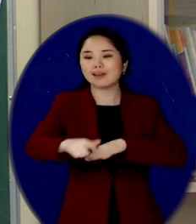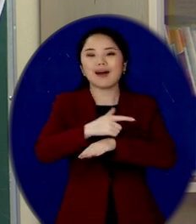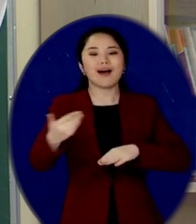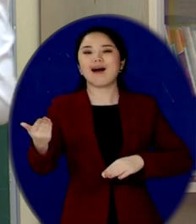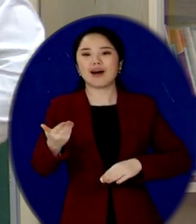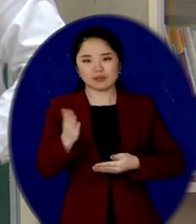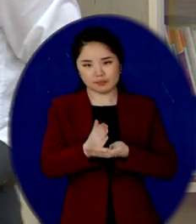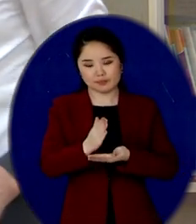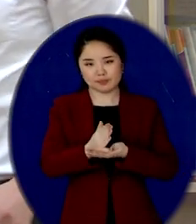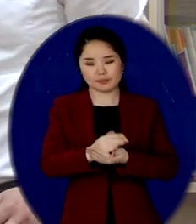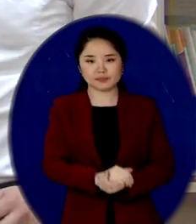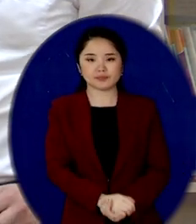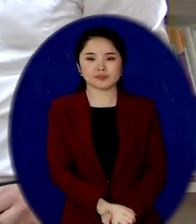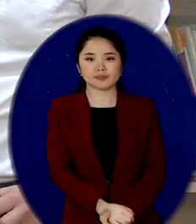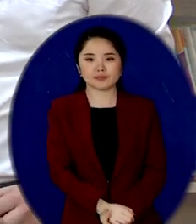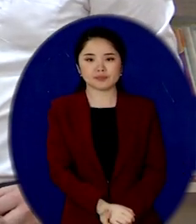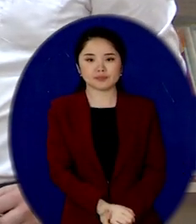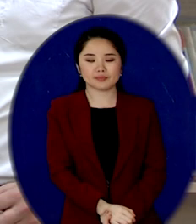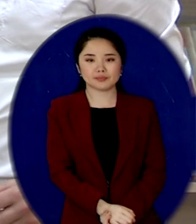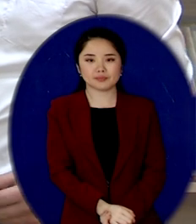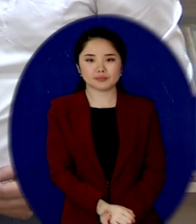зурагт хаана байна вэ?